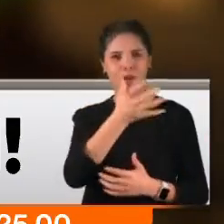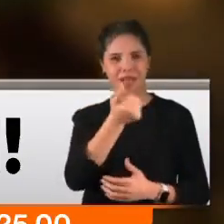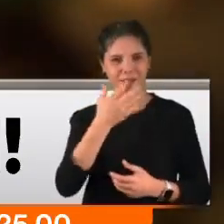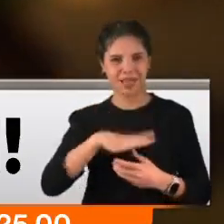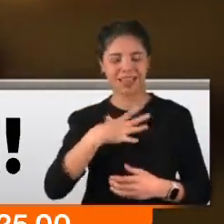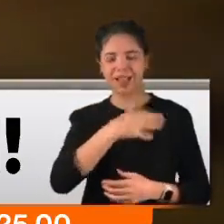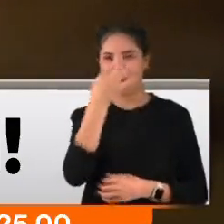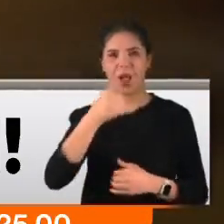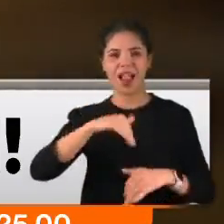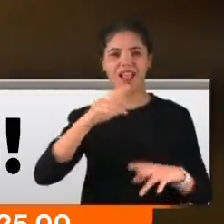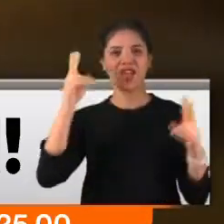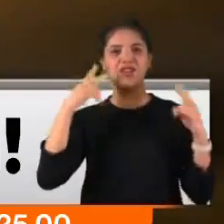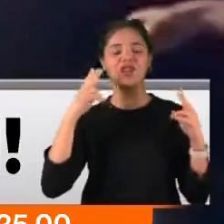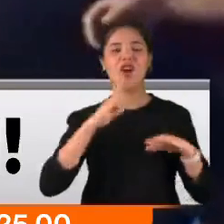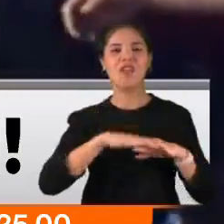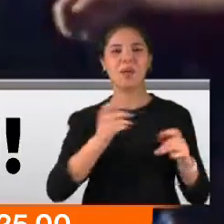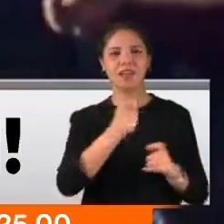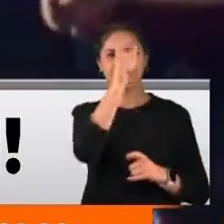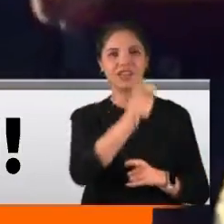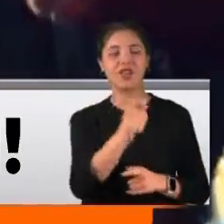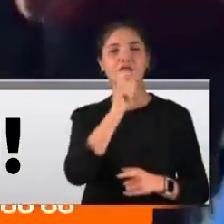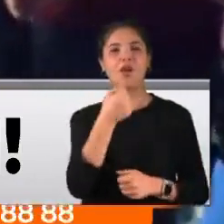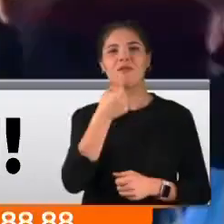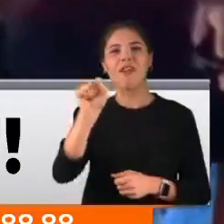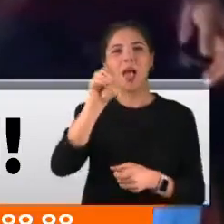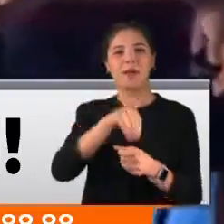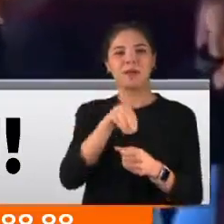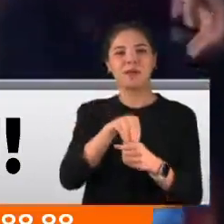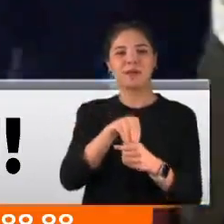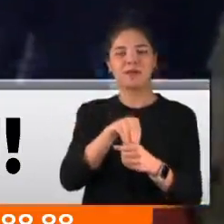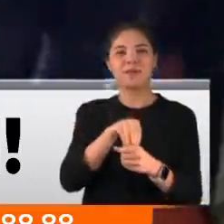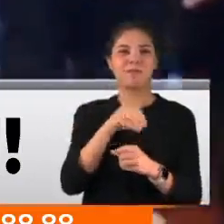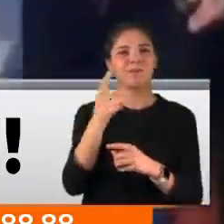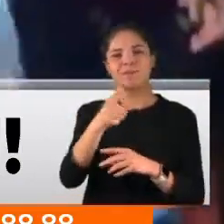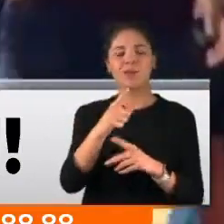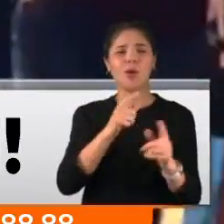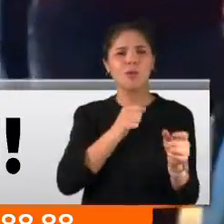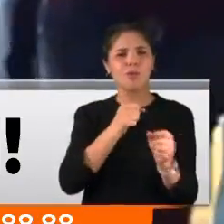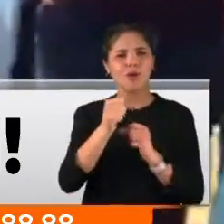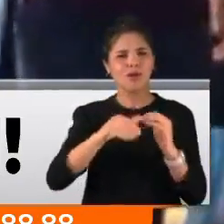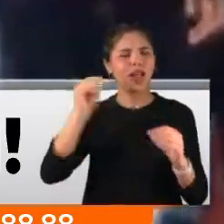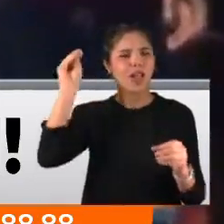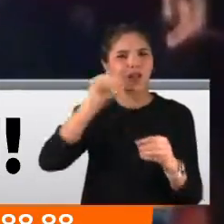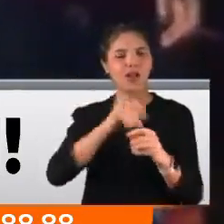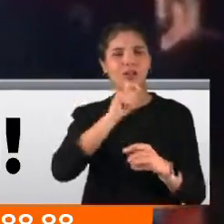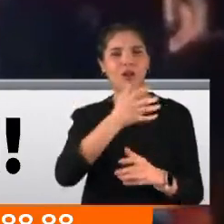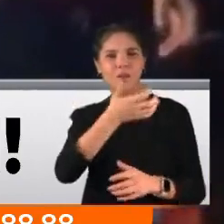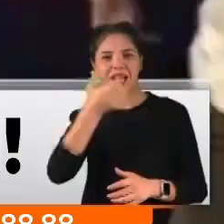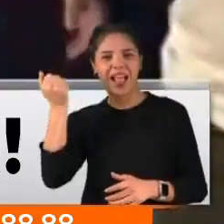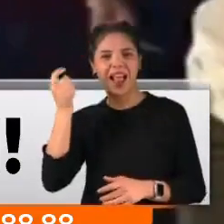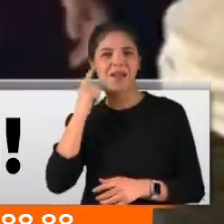değildi. Şov yapan çalışan dondurmayı vermemek için maharetlerini sergiledi. Uzun uğraşlar sonucu dondurmaya